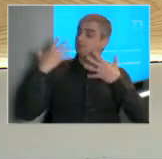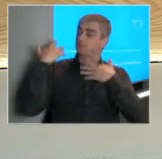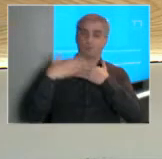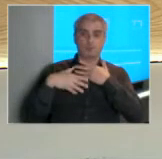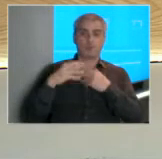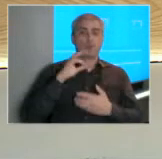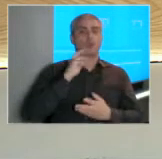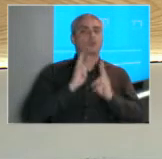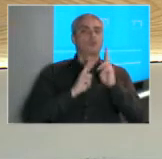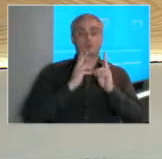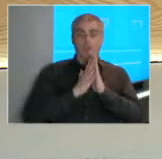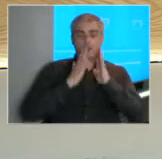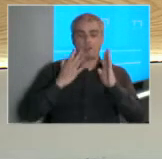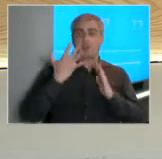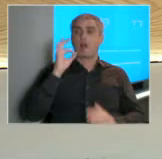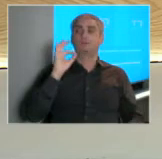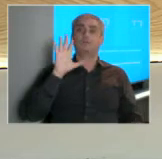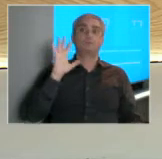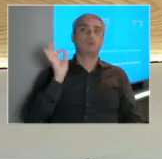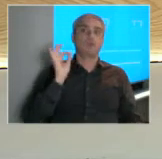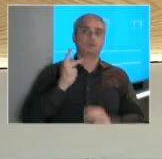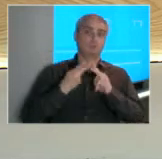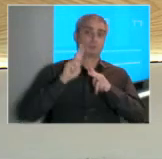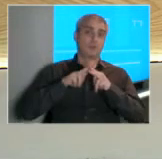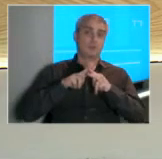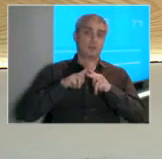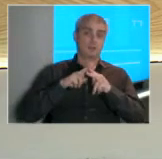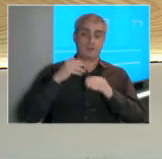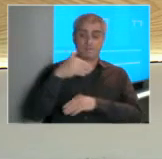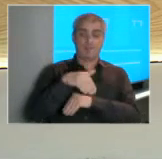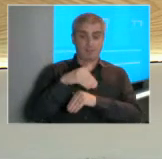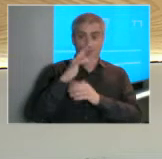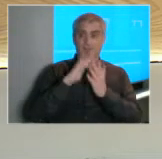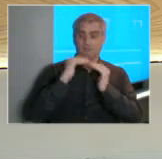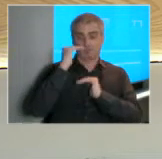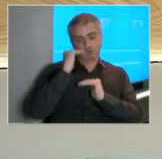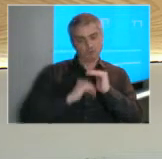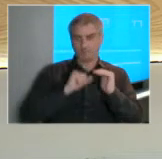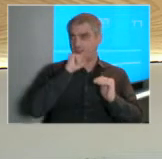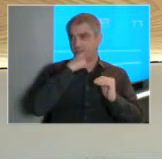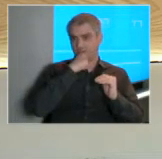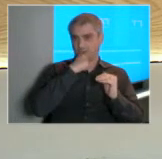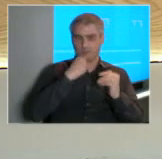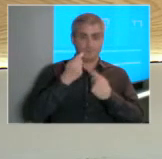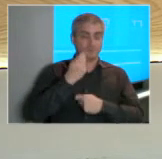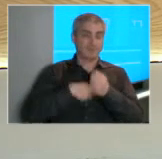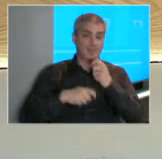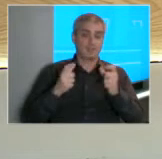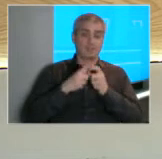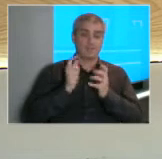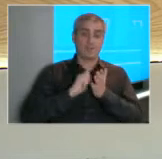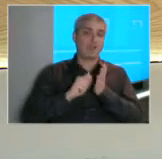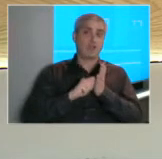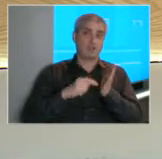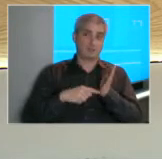התוצר הלאומי של ישראל גדל ביותר מ-55%, ושיעור האבטלה נמצא בשפל היסטורי. כלכלני החברה